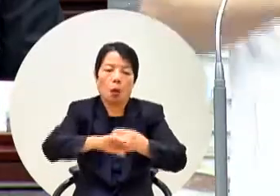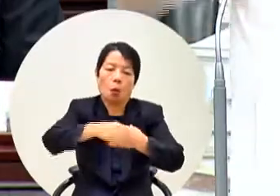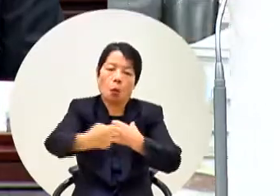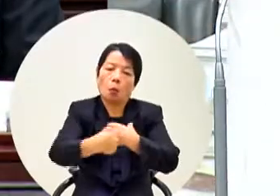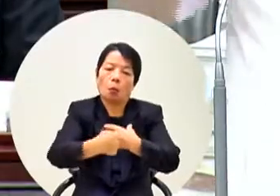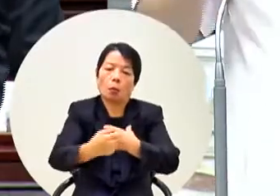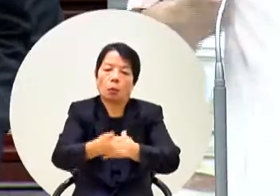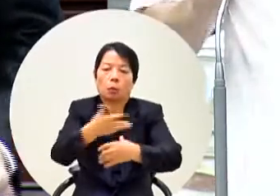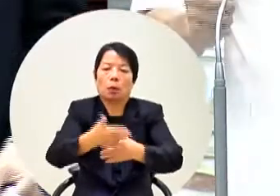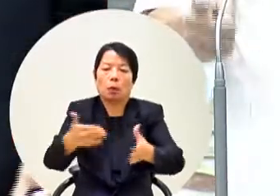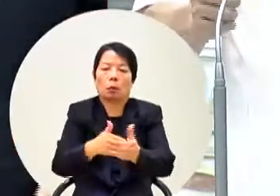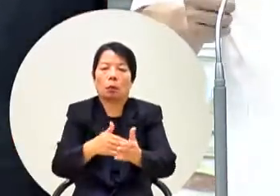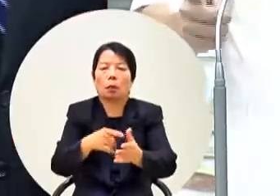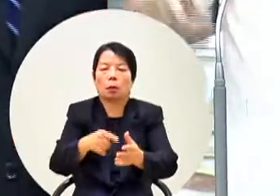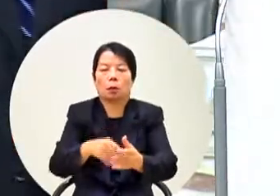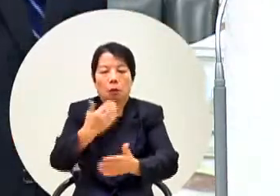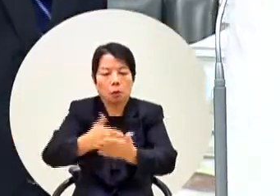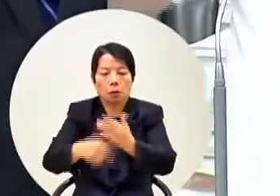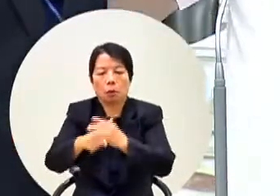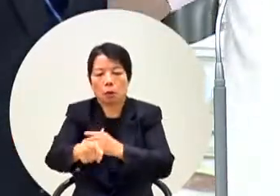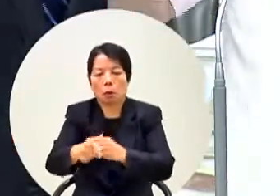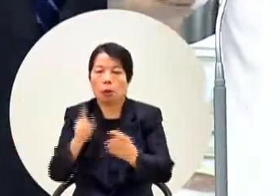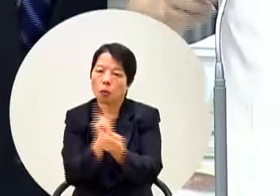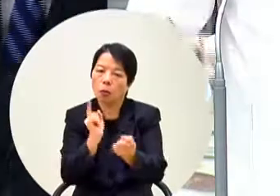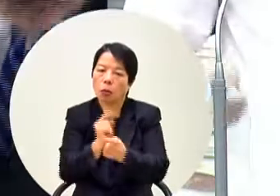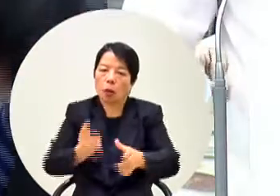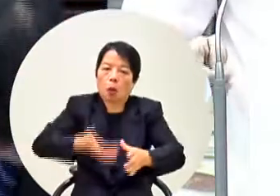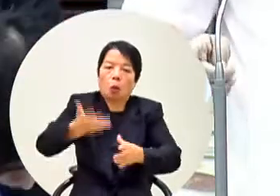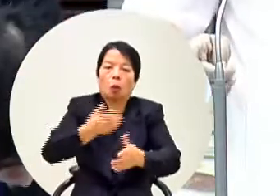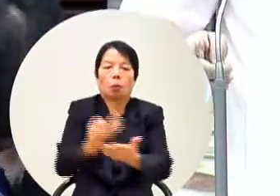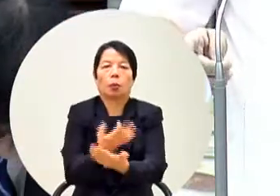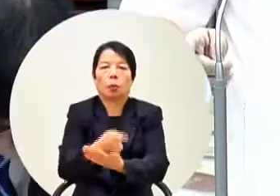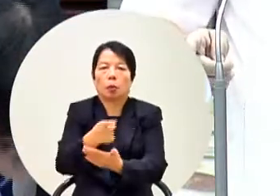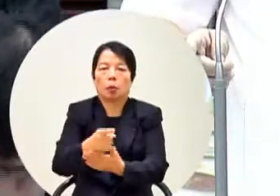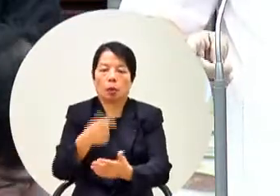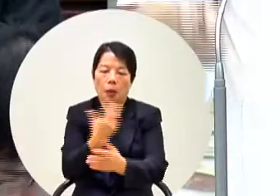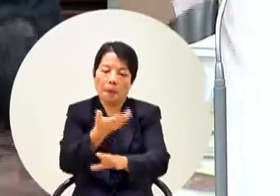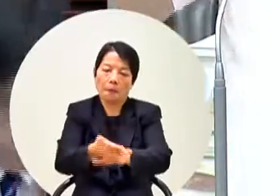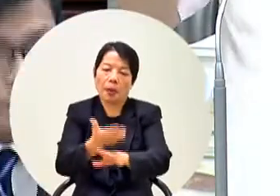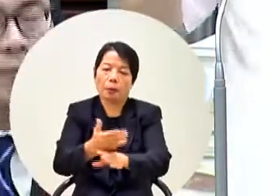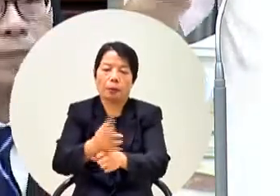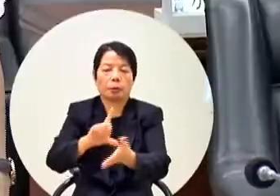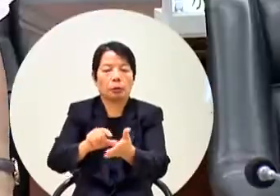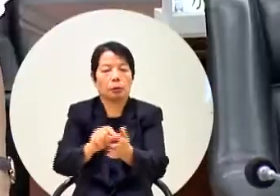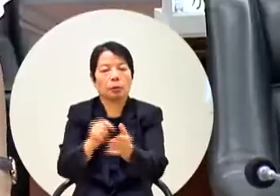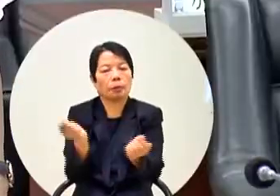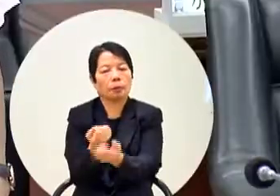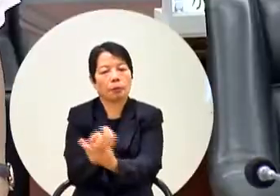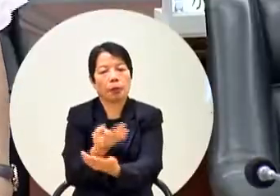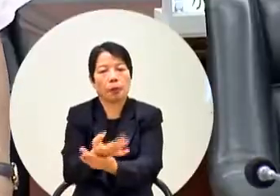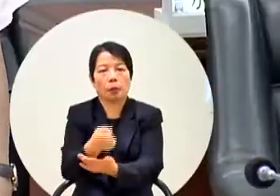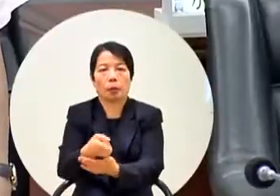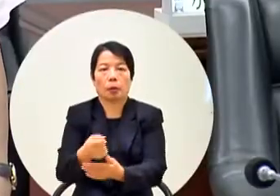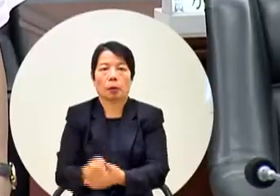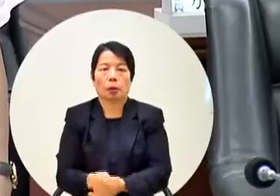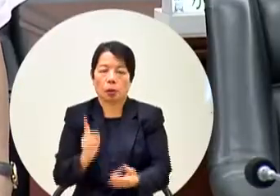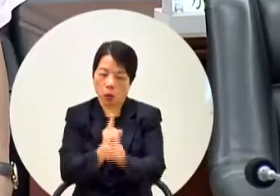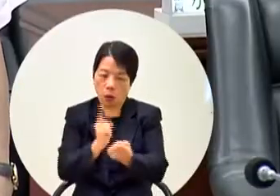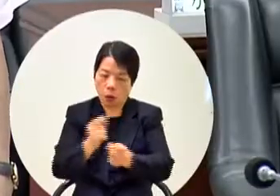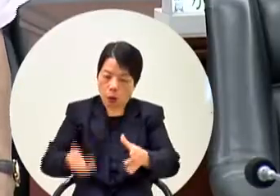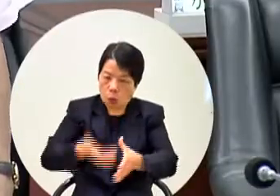来，即着是路温无够，而且你滞留时间嘛无够。哦，这操作也是一个一大的